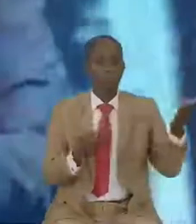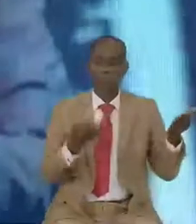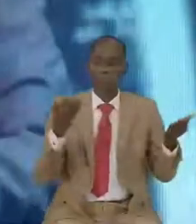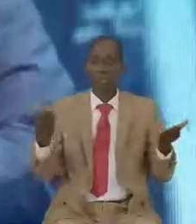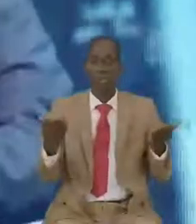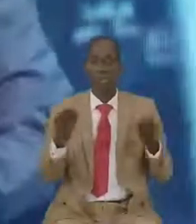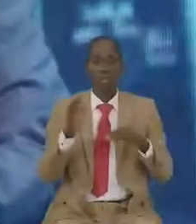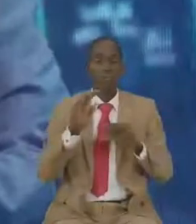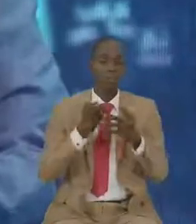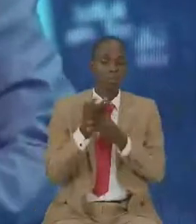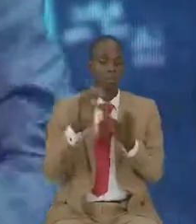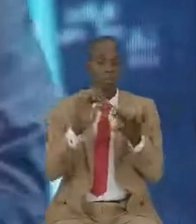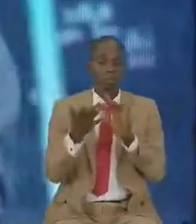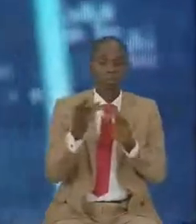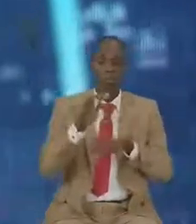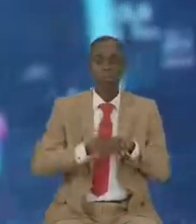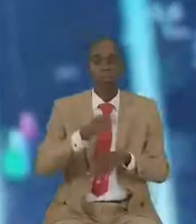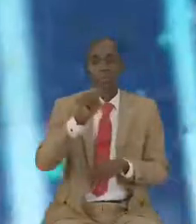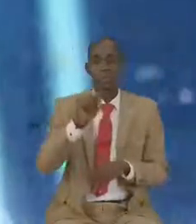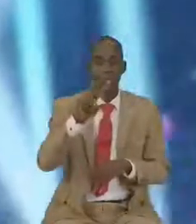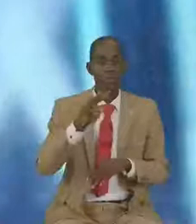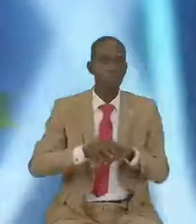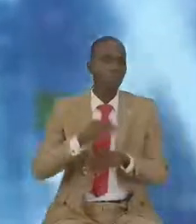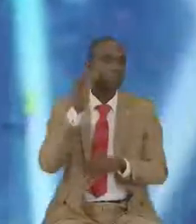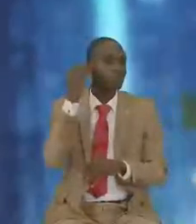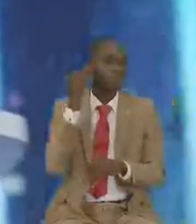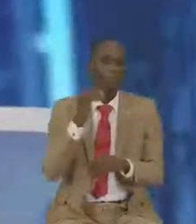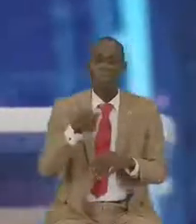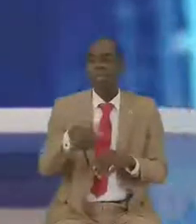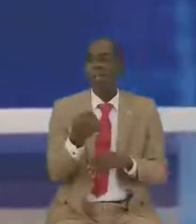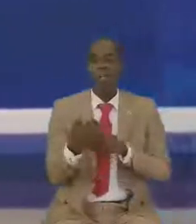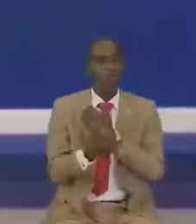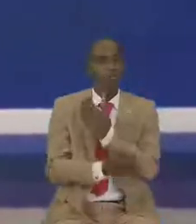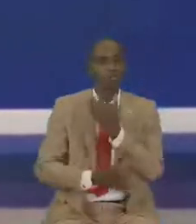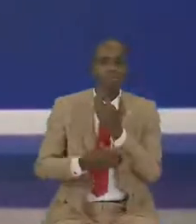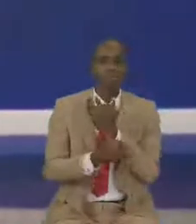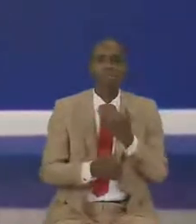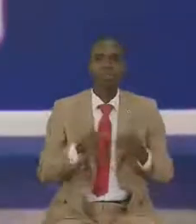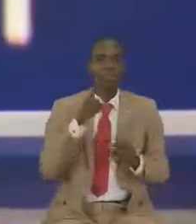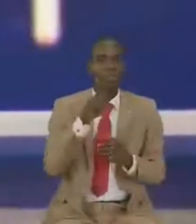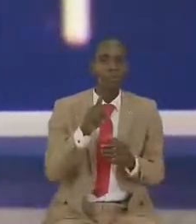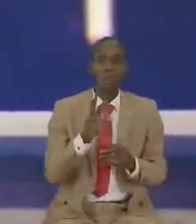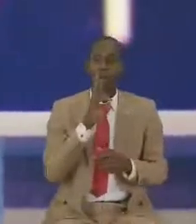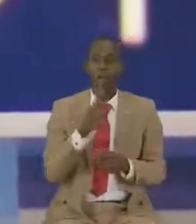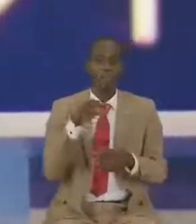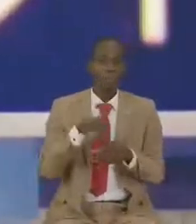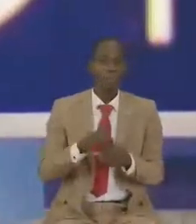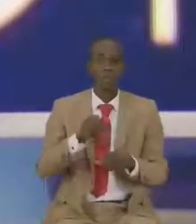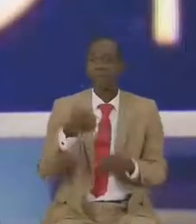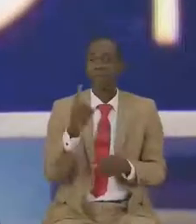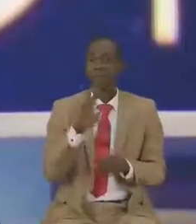Christ opère partout dans le monde, ici, en ligne, à la télé, à la radio, dans